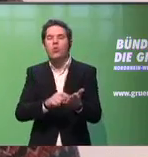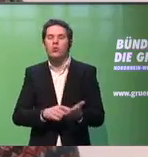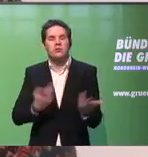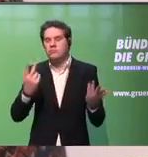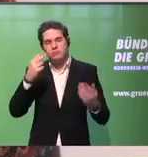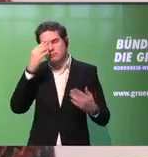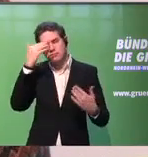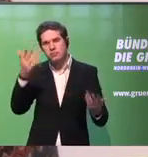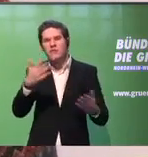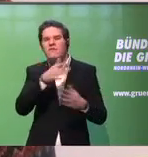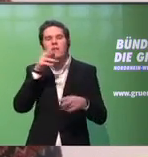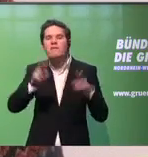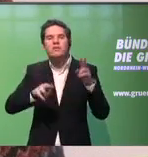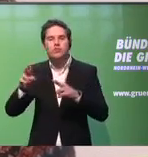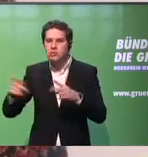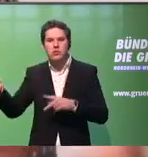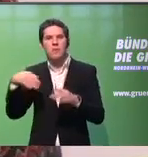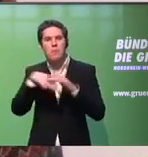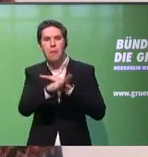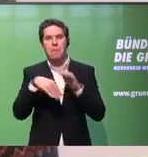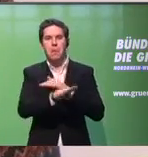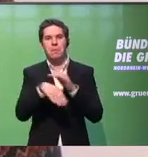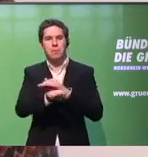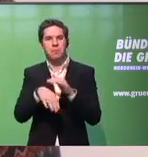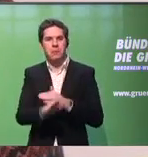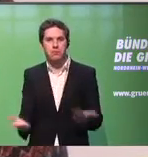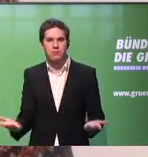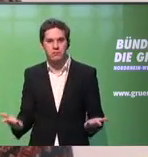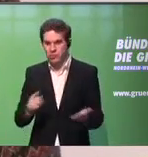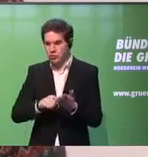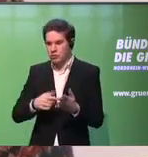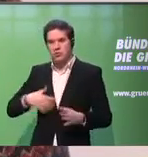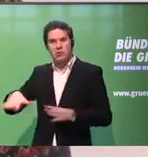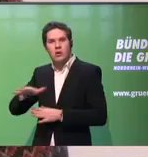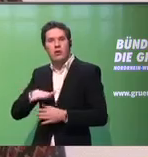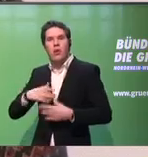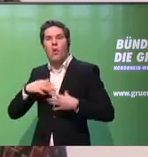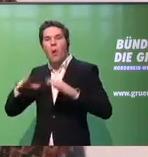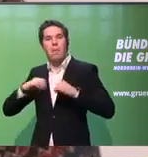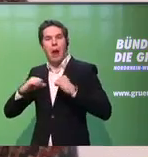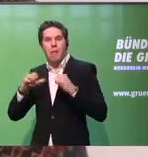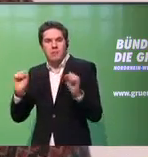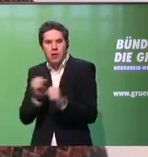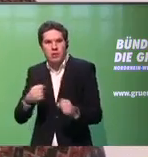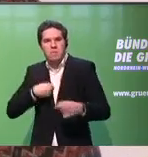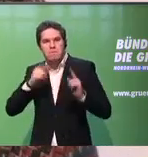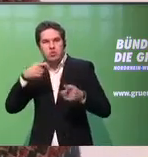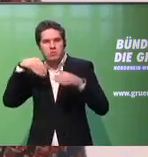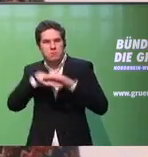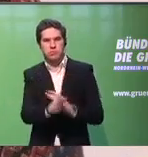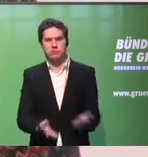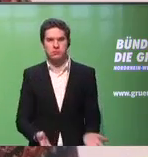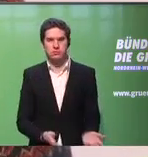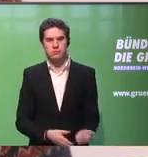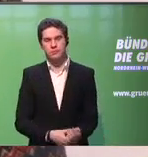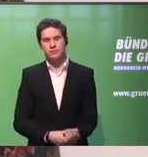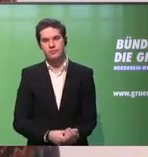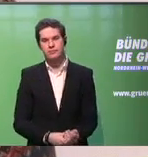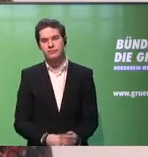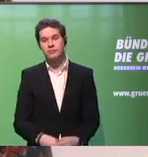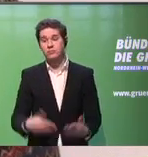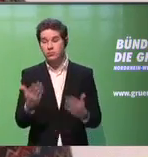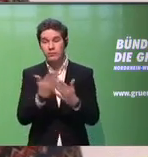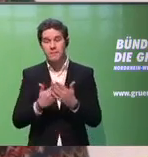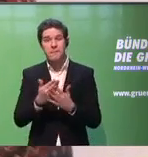ihre Heimat verlassen, weil sie dort nicht mehr überleben können. Es gibt in Afrika